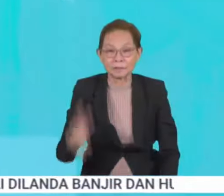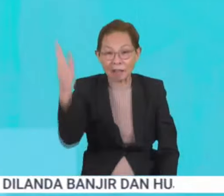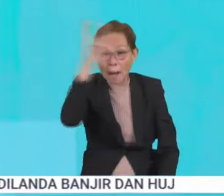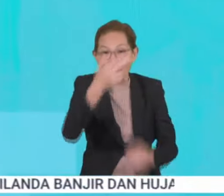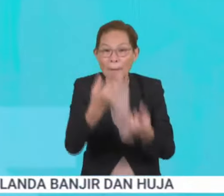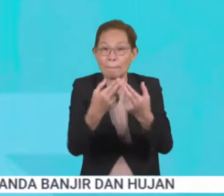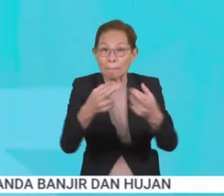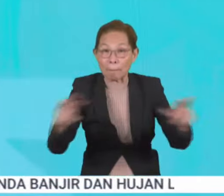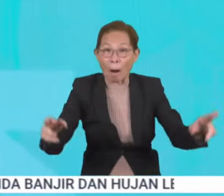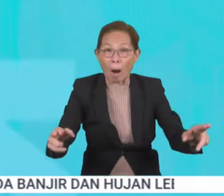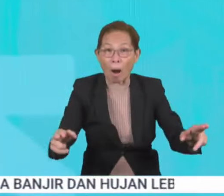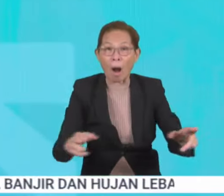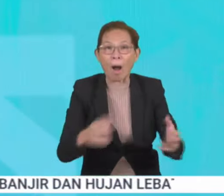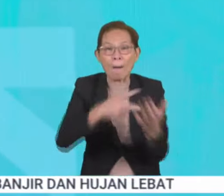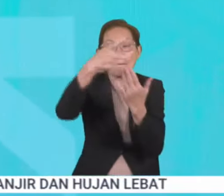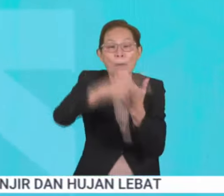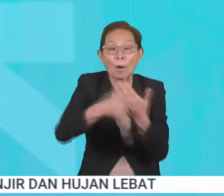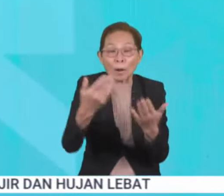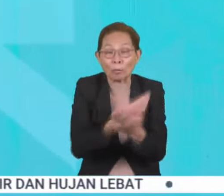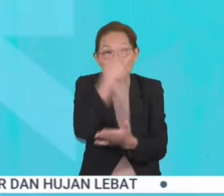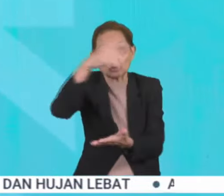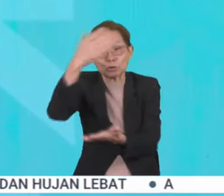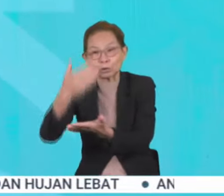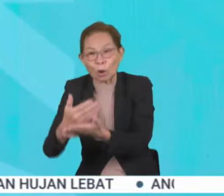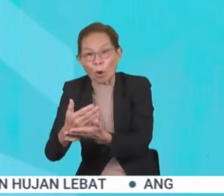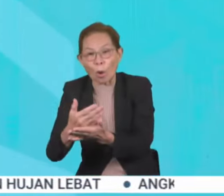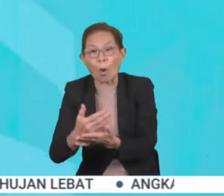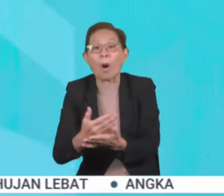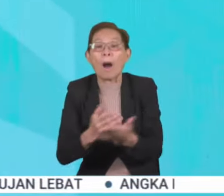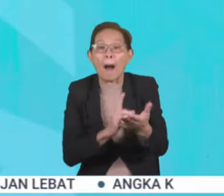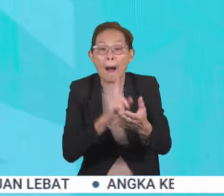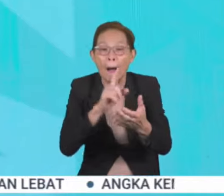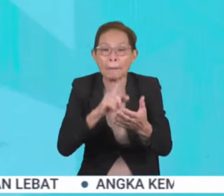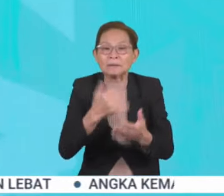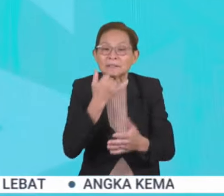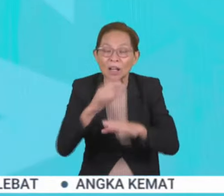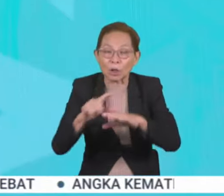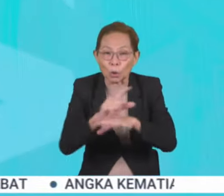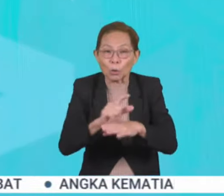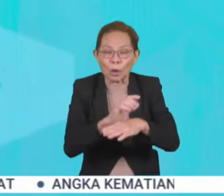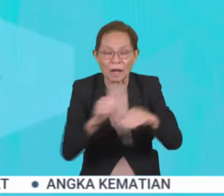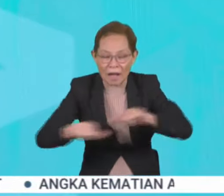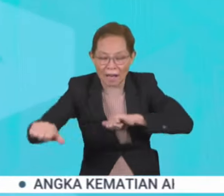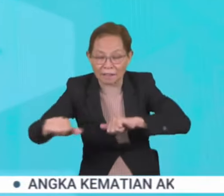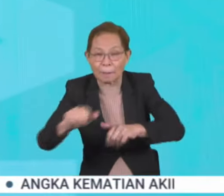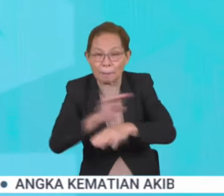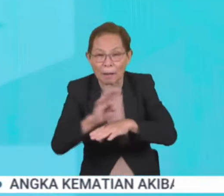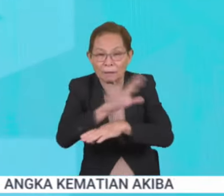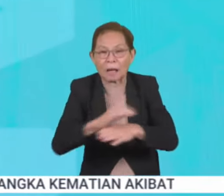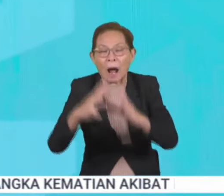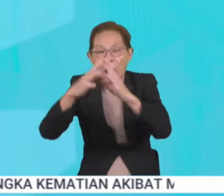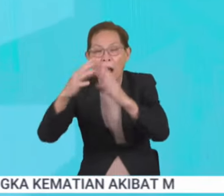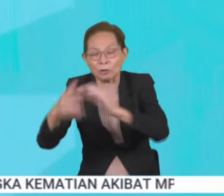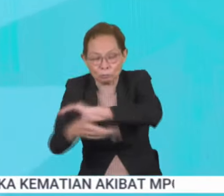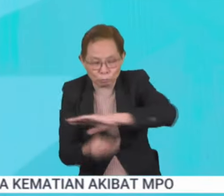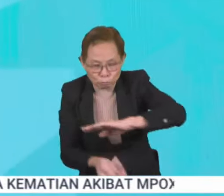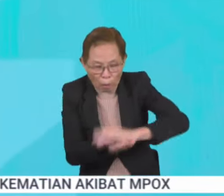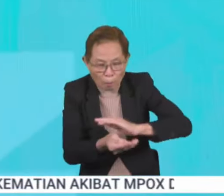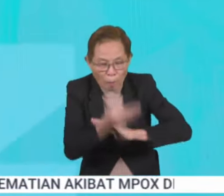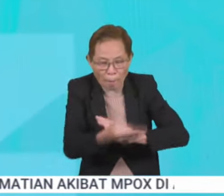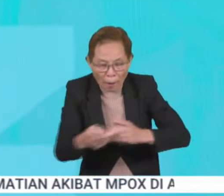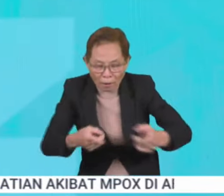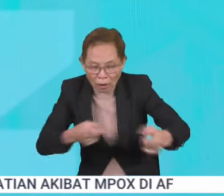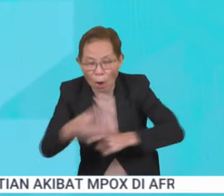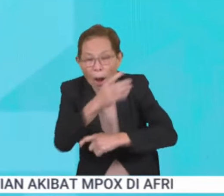Saudara, kerajaan melancarkan inisiatif baru bagi menangani isu manipulasi dalam aktiviti perniagaan dan ketirisan melibatkan barang kawalan dan